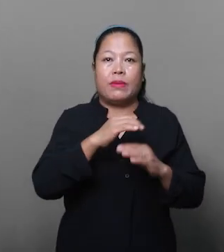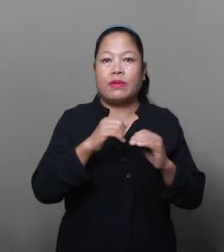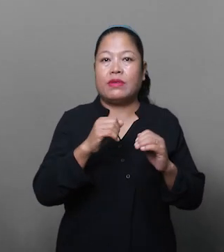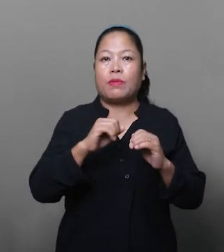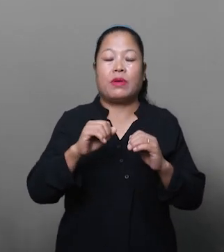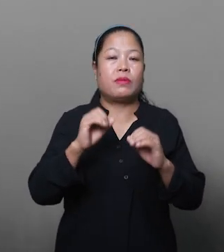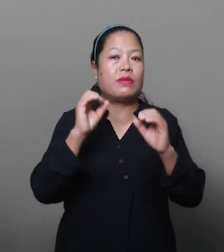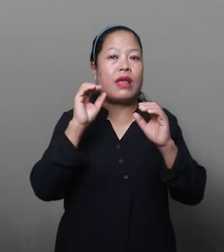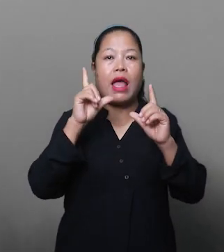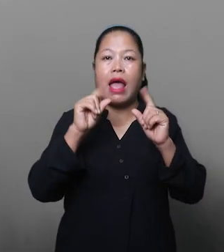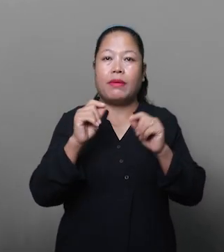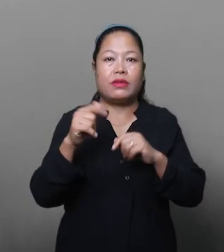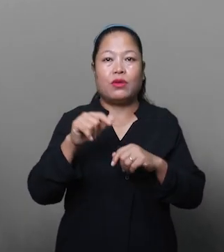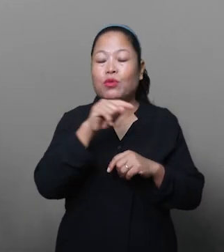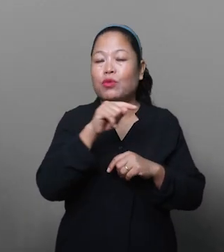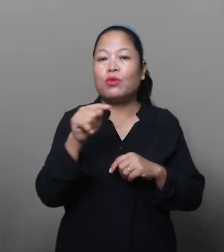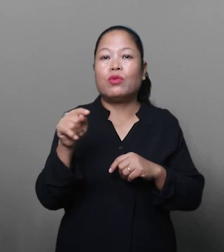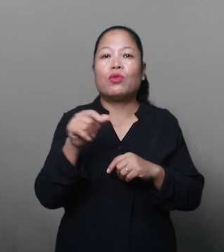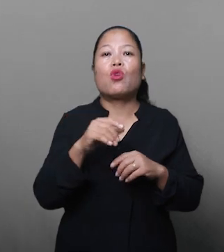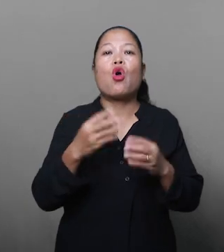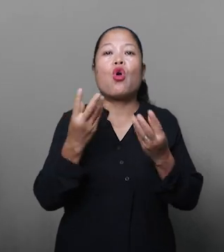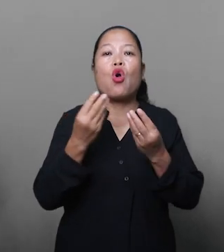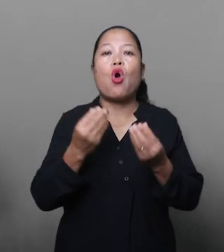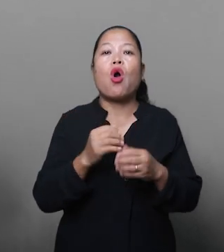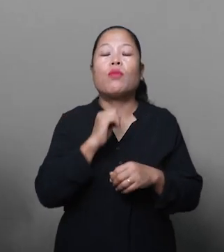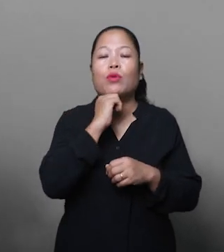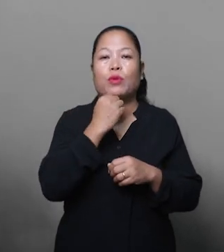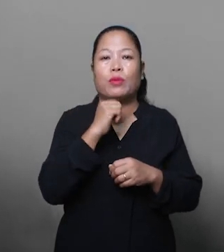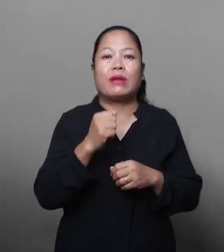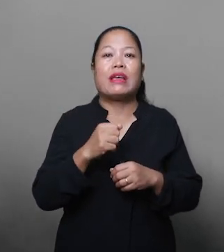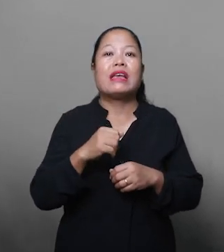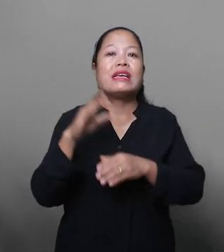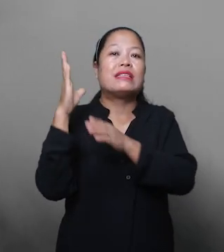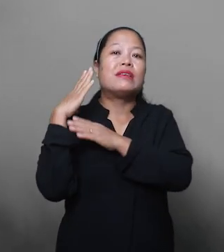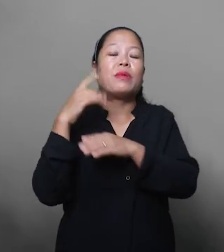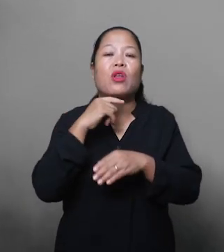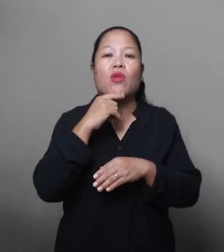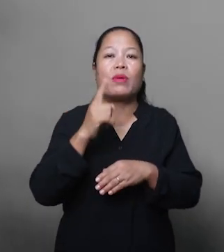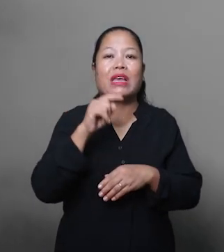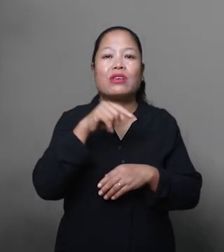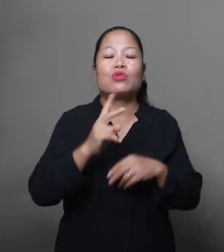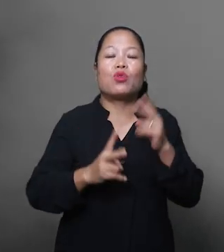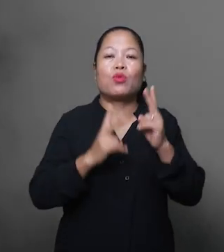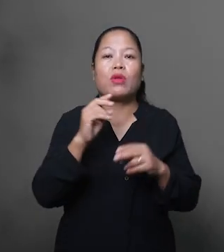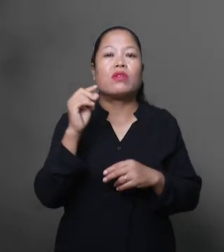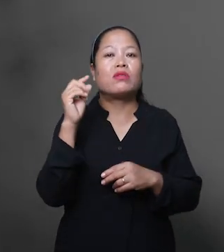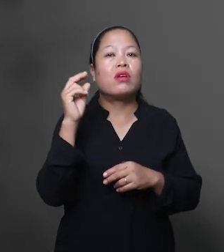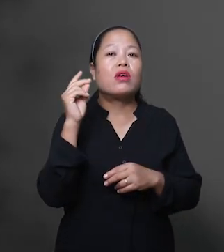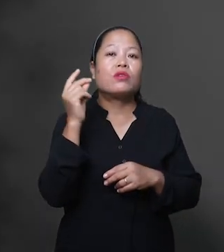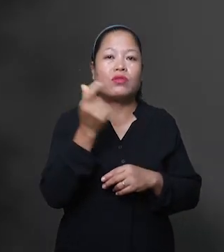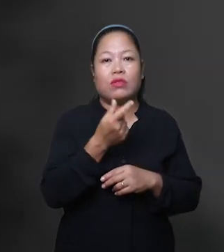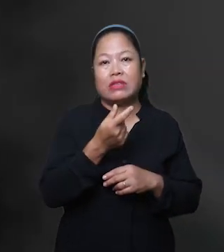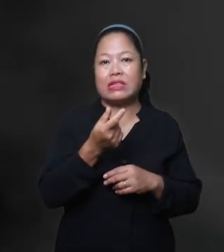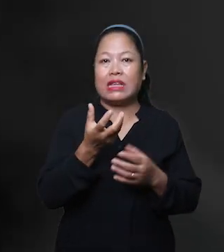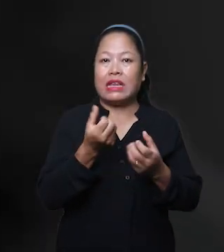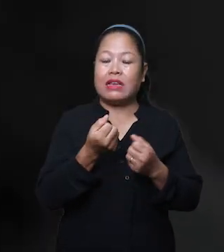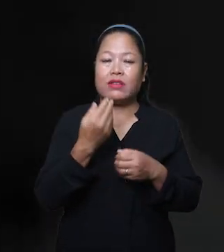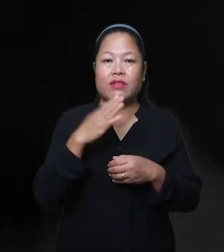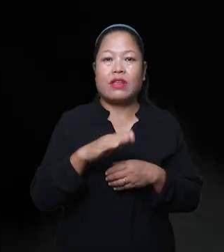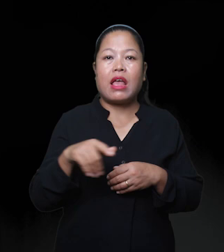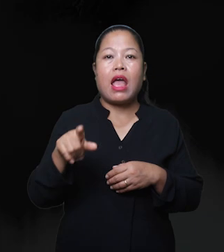चाहिँदैन, किनकि उनीहरूको कम उमेर र जिम्मेवारी भएका हुनाले यस्तो कुरा सजिलै